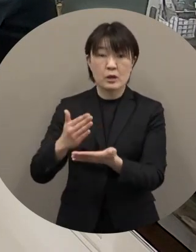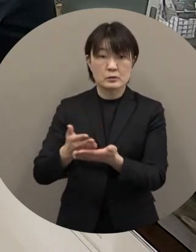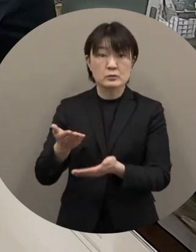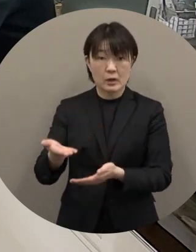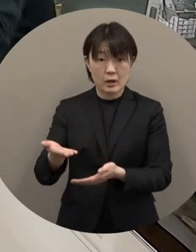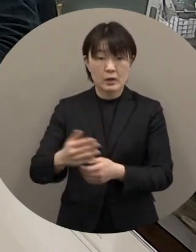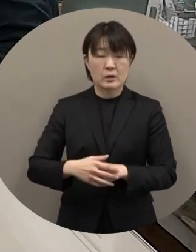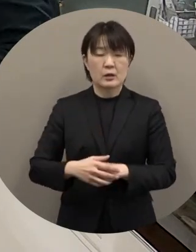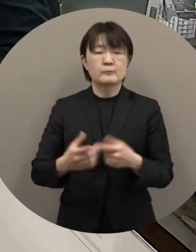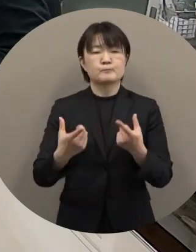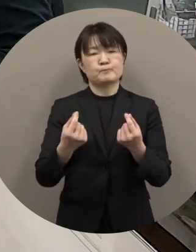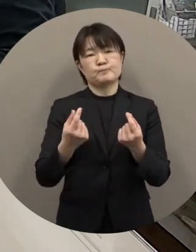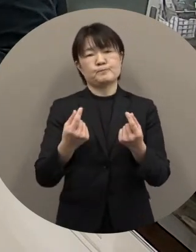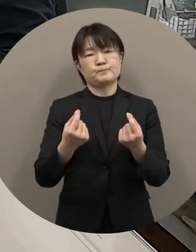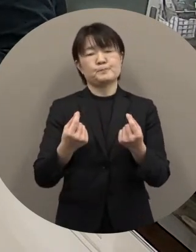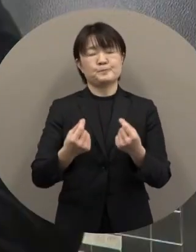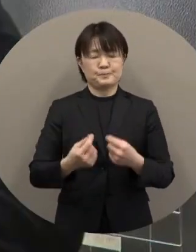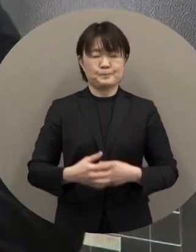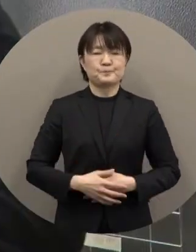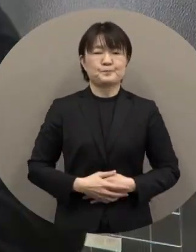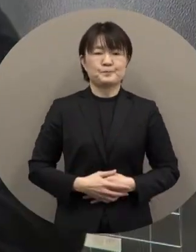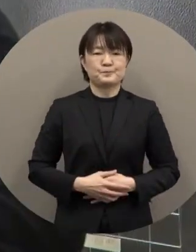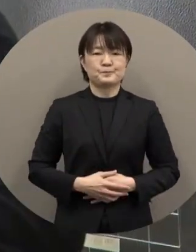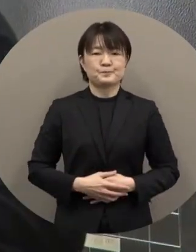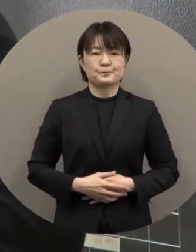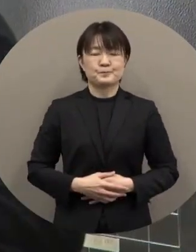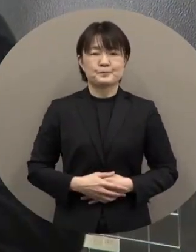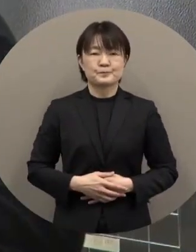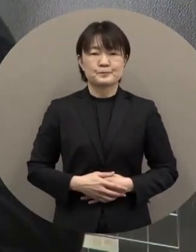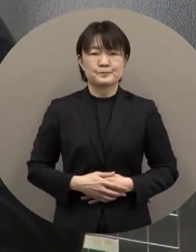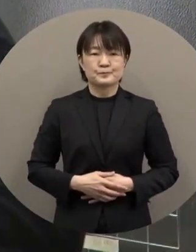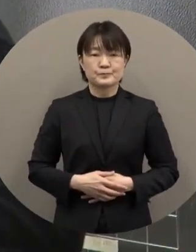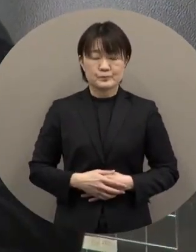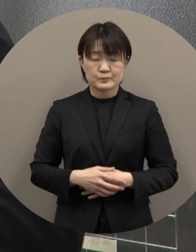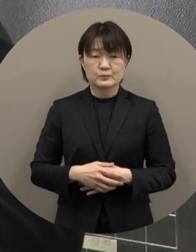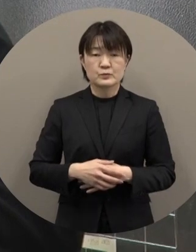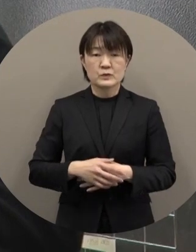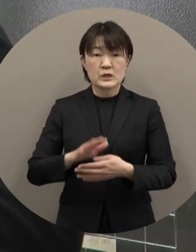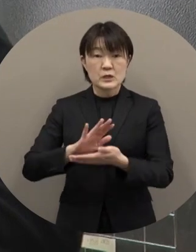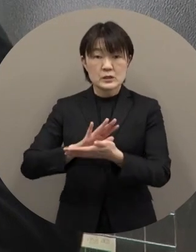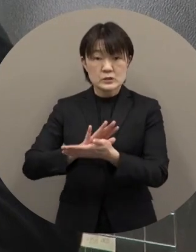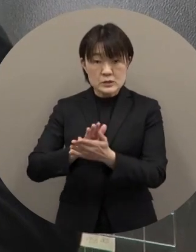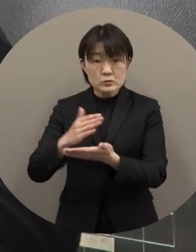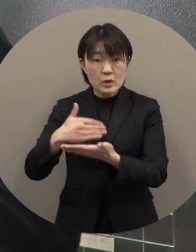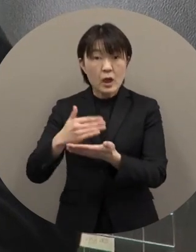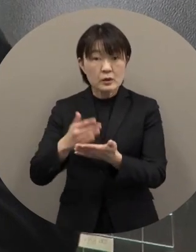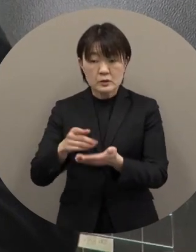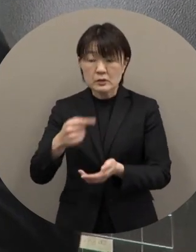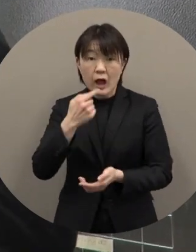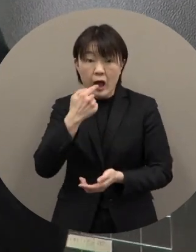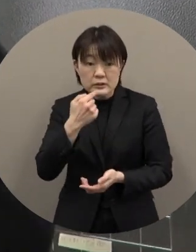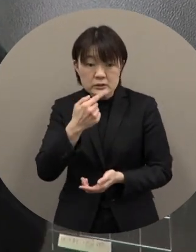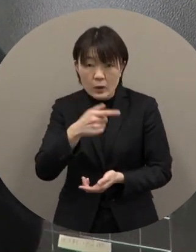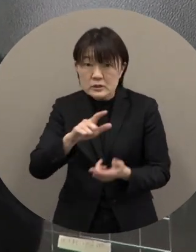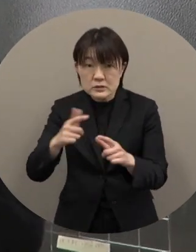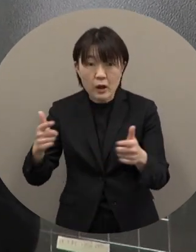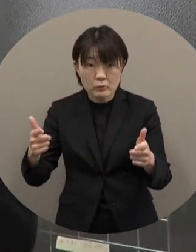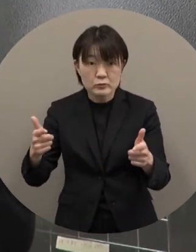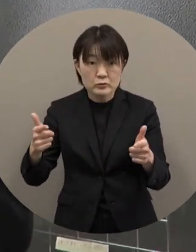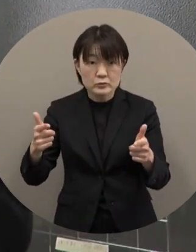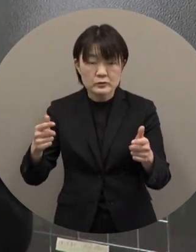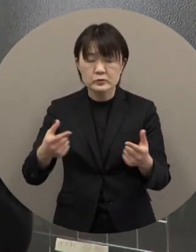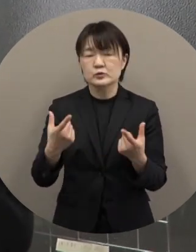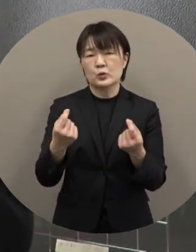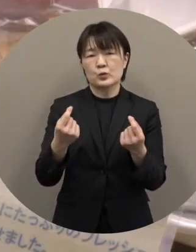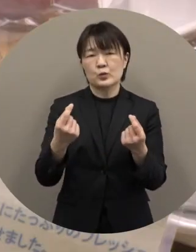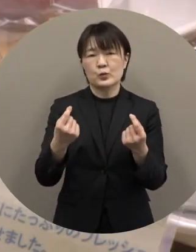チーズを使ってケーキです 。チーズケーキはチーズケーキだけど全部もう味が違う。 はい、それぞれによって違うん